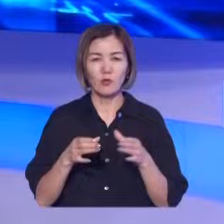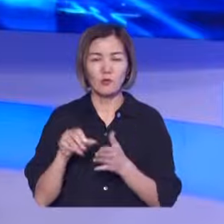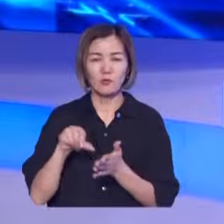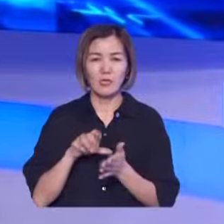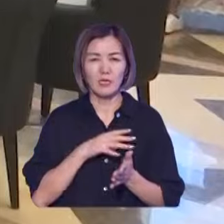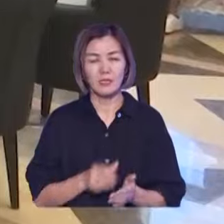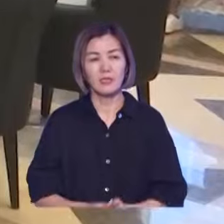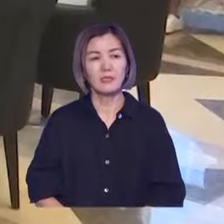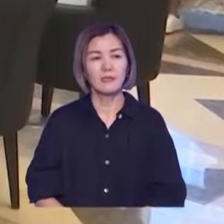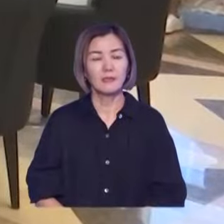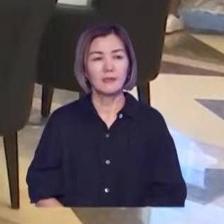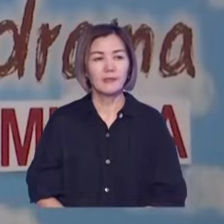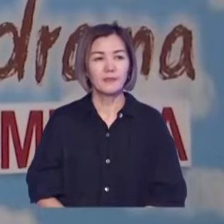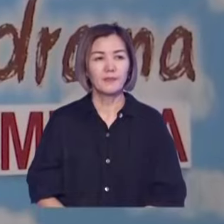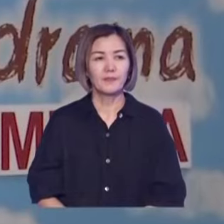атсалысқан.